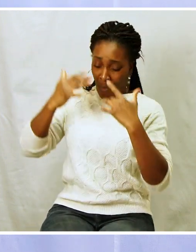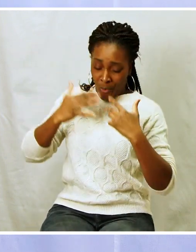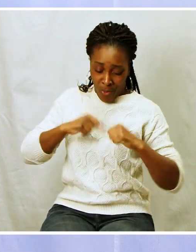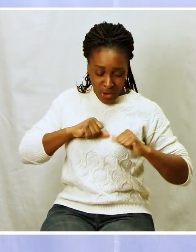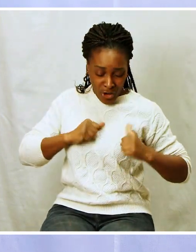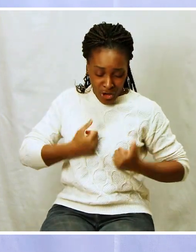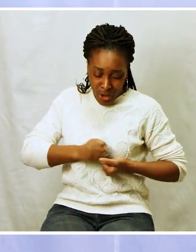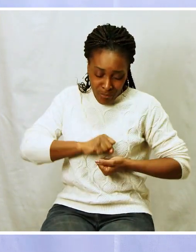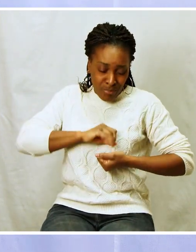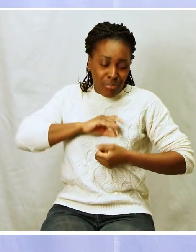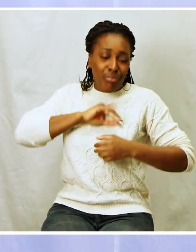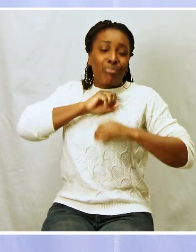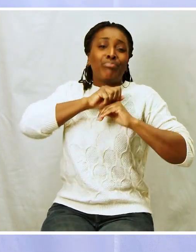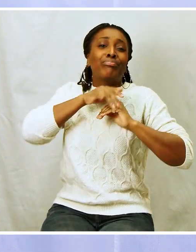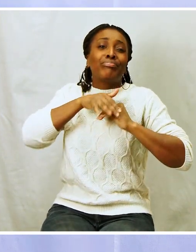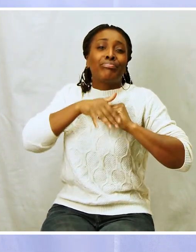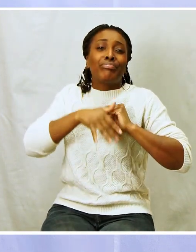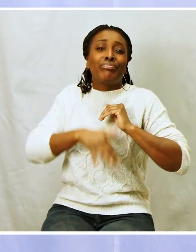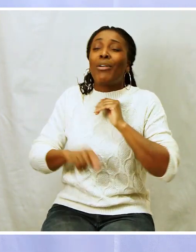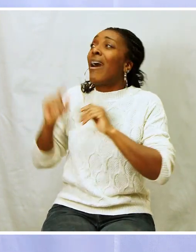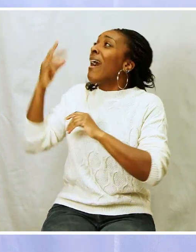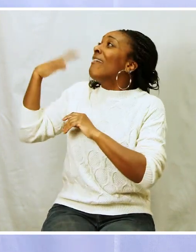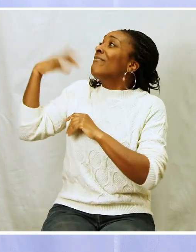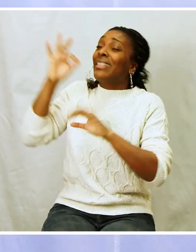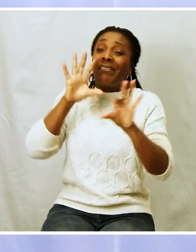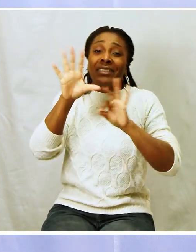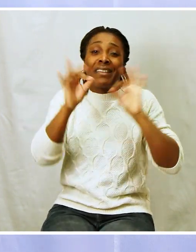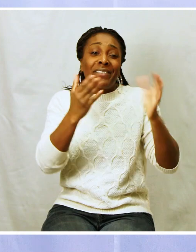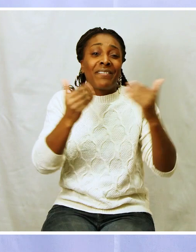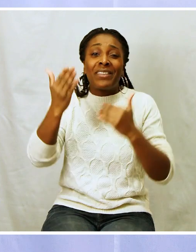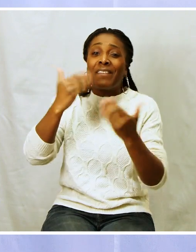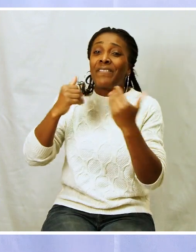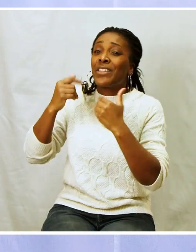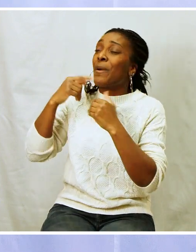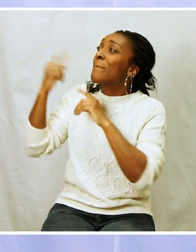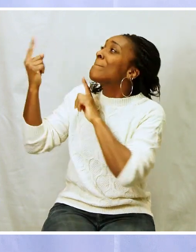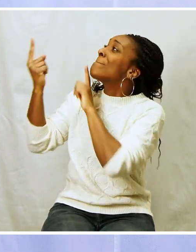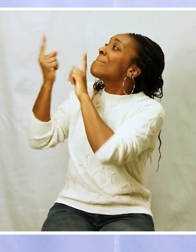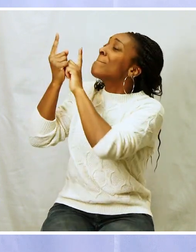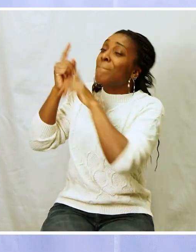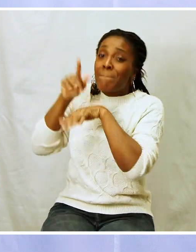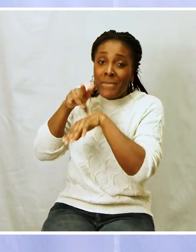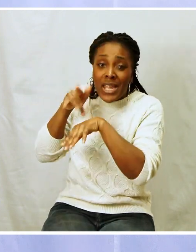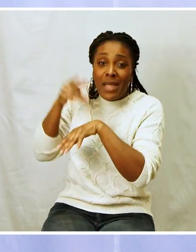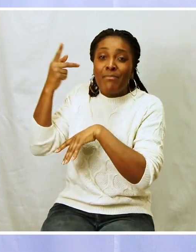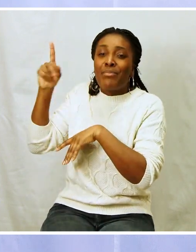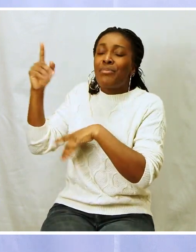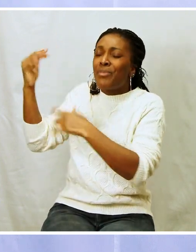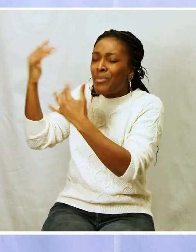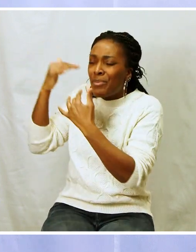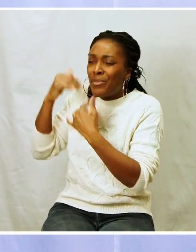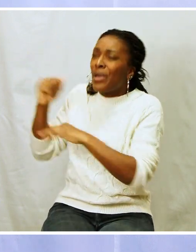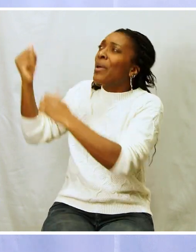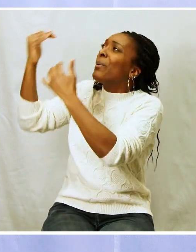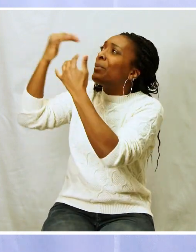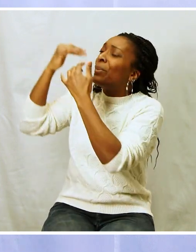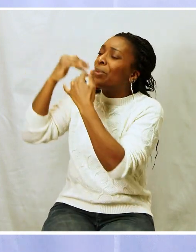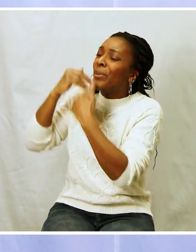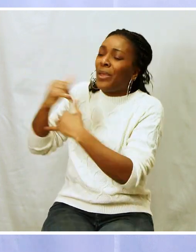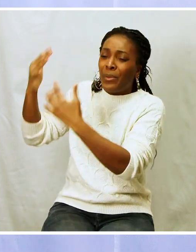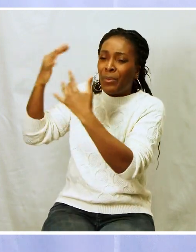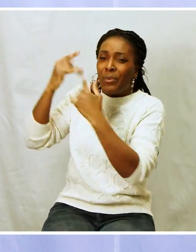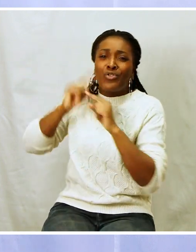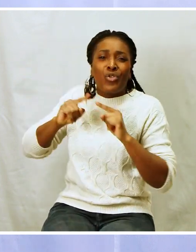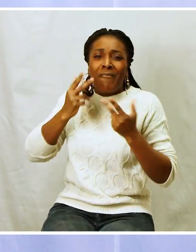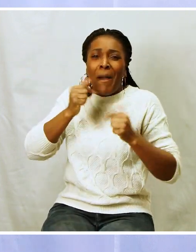appel et cette invitation encore aujourd'hui à venir, Seigneur mon Dieu, simplement à tes pieds et à nous ressourcer, à déposer, Seigneur, eh bien, ce qui